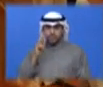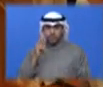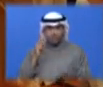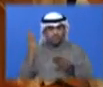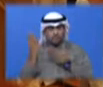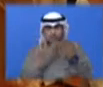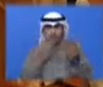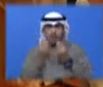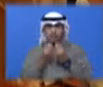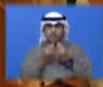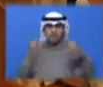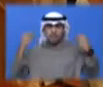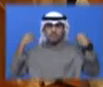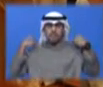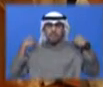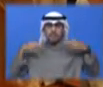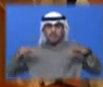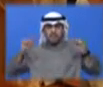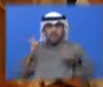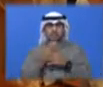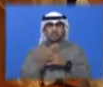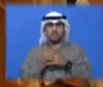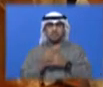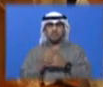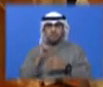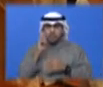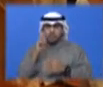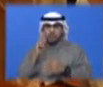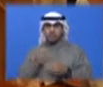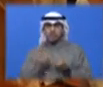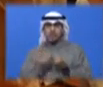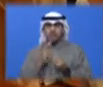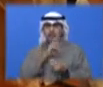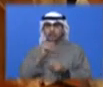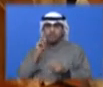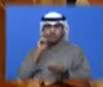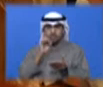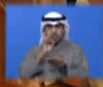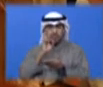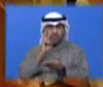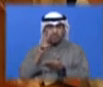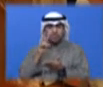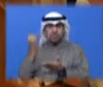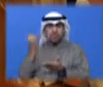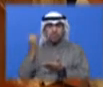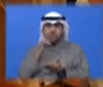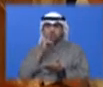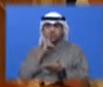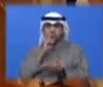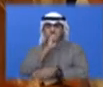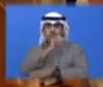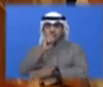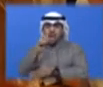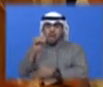لواقع الخمول البدني في دولة الكويت ووضع الحلول الناجعة من خلال نشر ثقافة أهمية